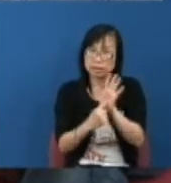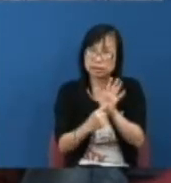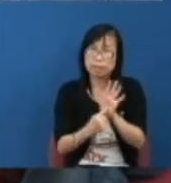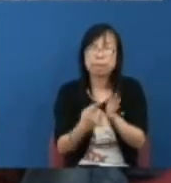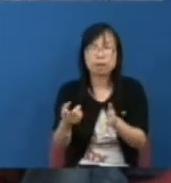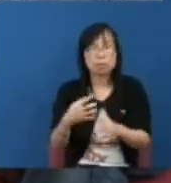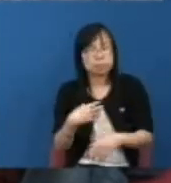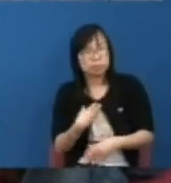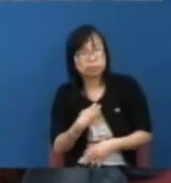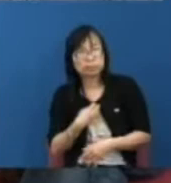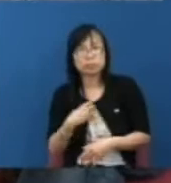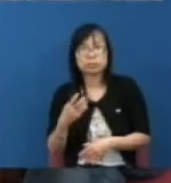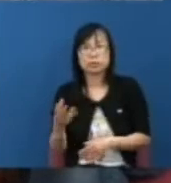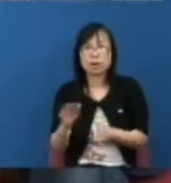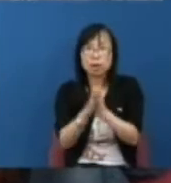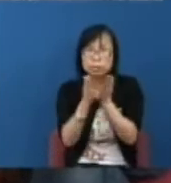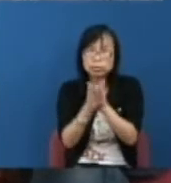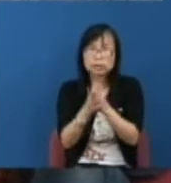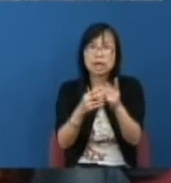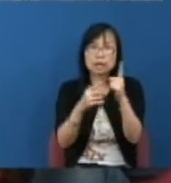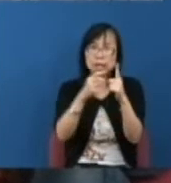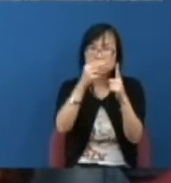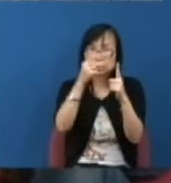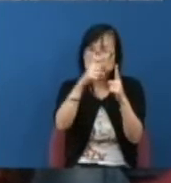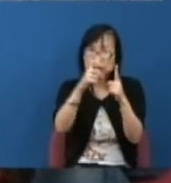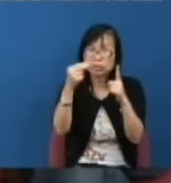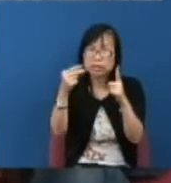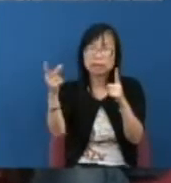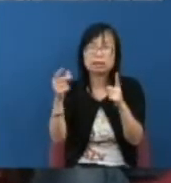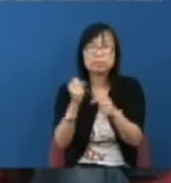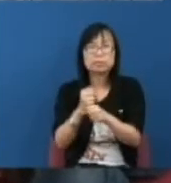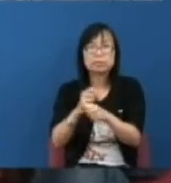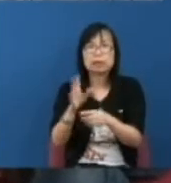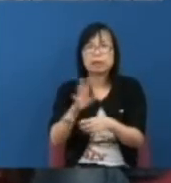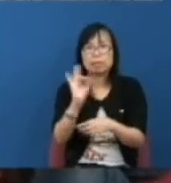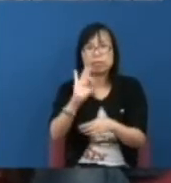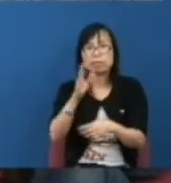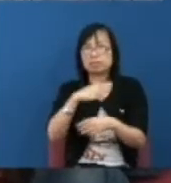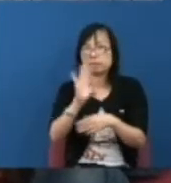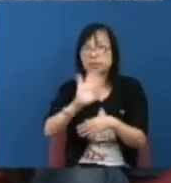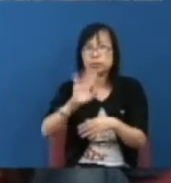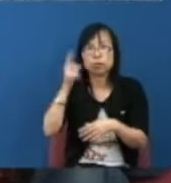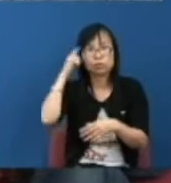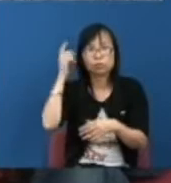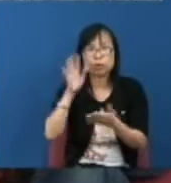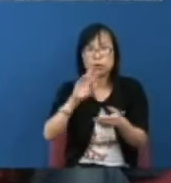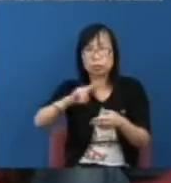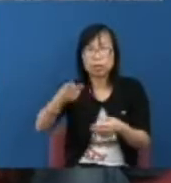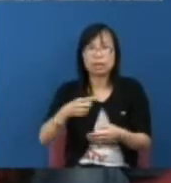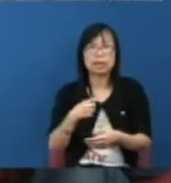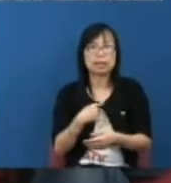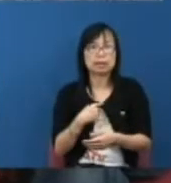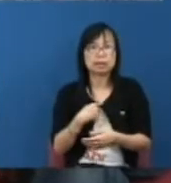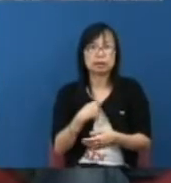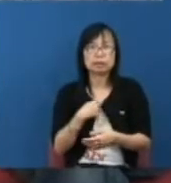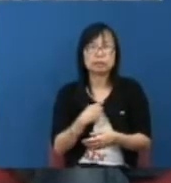覺得呢樣嘢，嗰本嘢就1970几年做開㗎啦，咁就即係費事改，但係似乎即係。 你太落後了，應該應該咧積